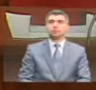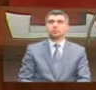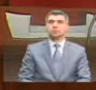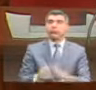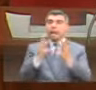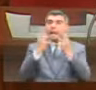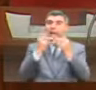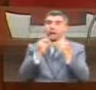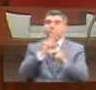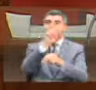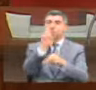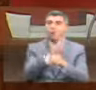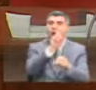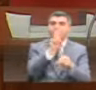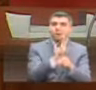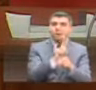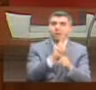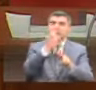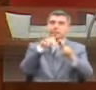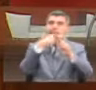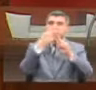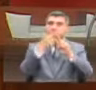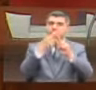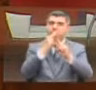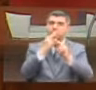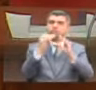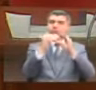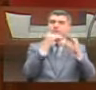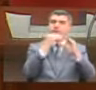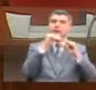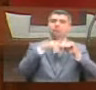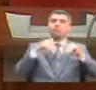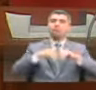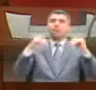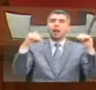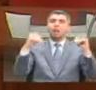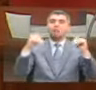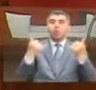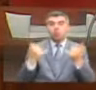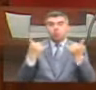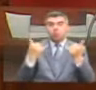عدد الأسئلة الشفوية والكتابية والأجوبة الكتابية لتوصل بها مجلس النواب إلى حدود